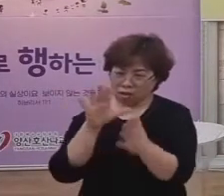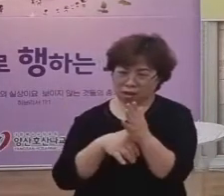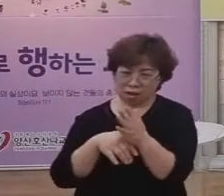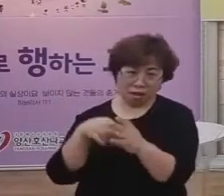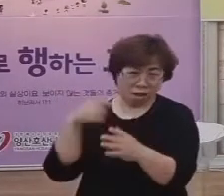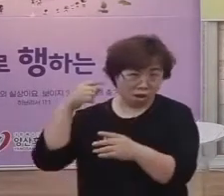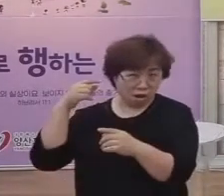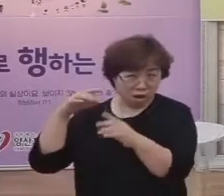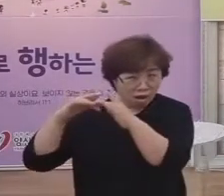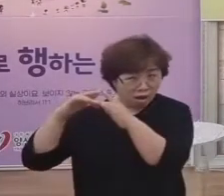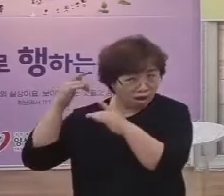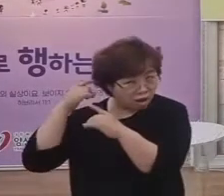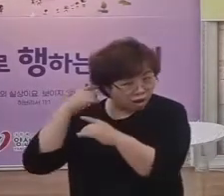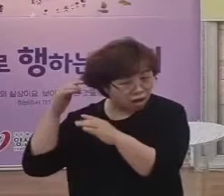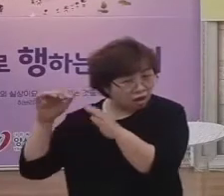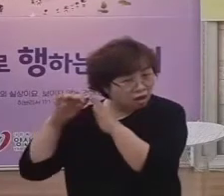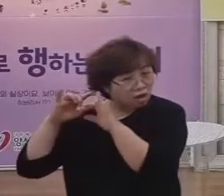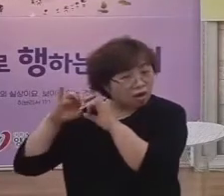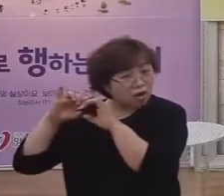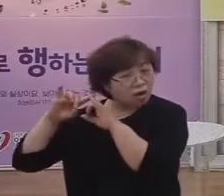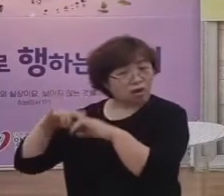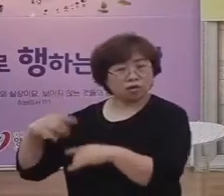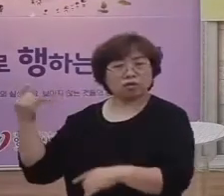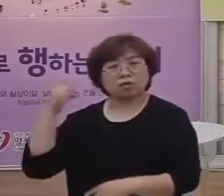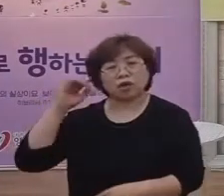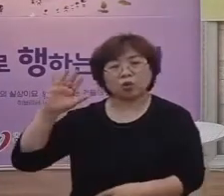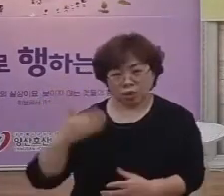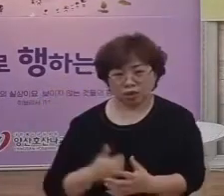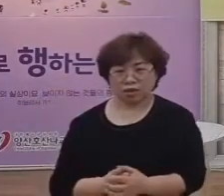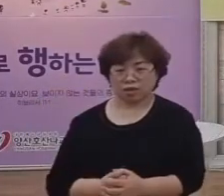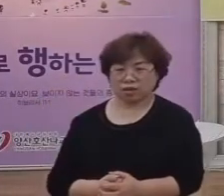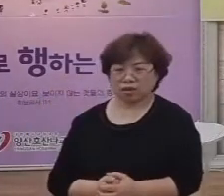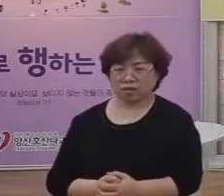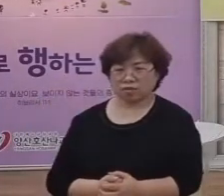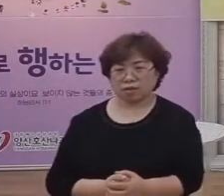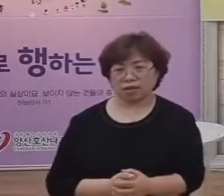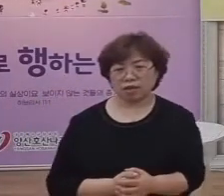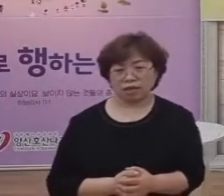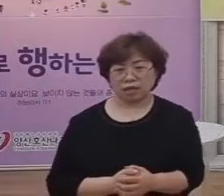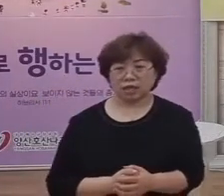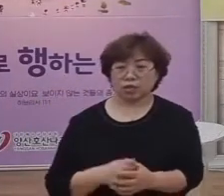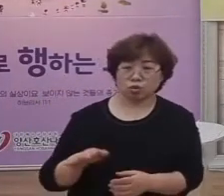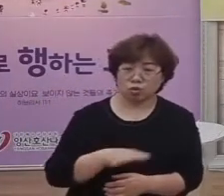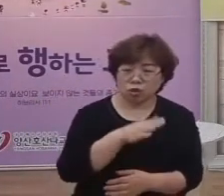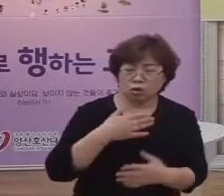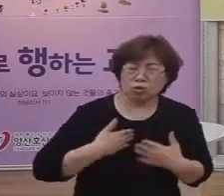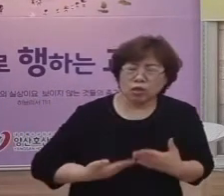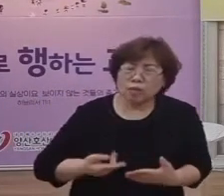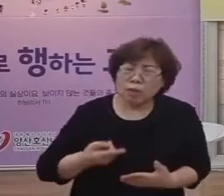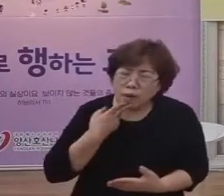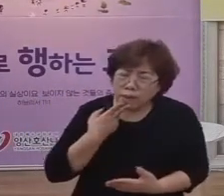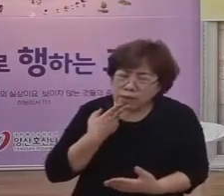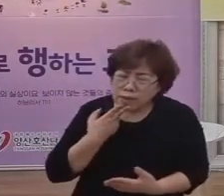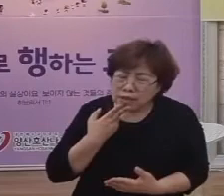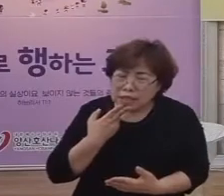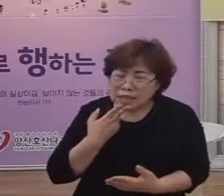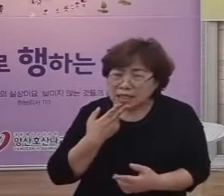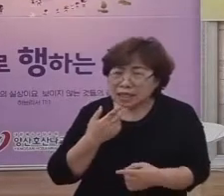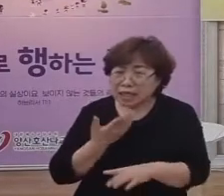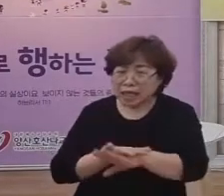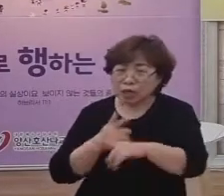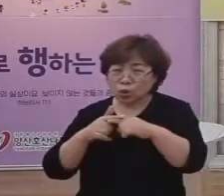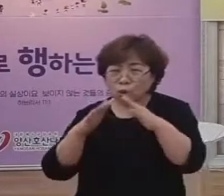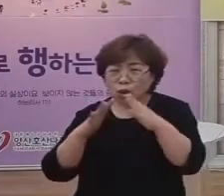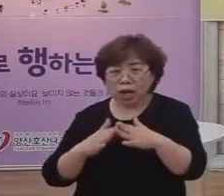98.1, 93.3 틀면 극동 방송이 나오죠. 그러면 쉴 새 없이 막 다른 교회